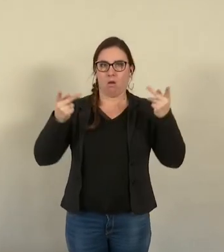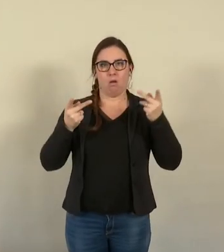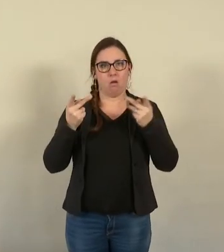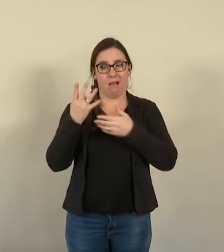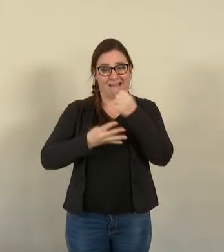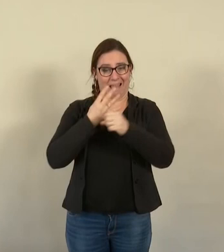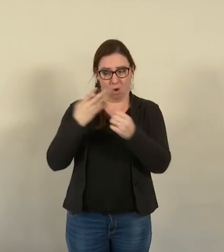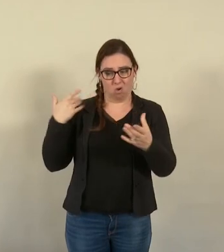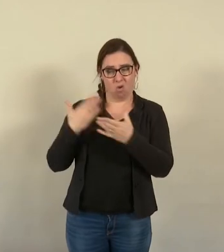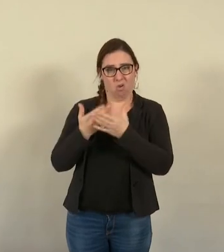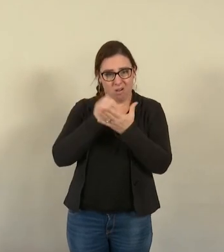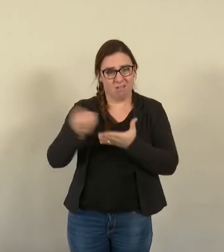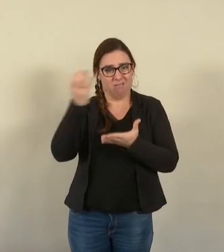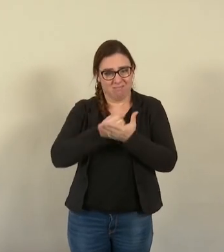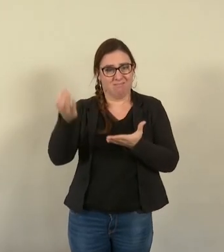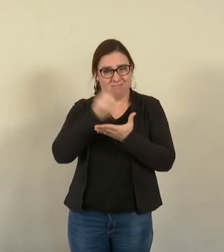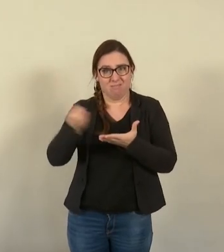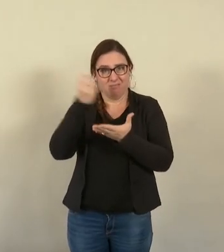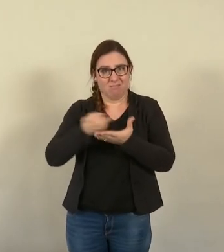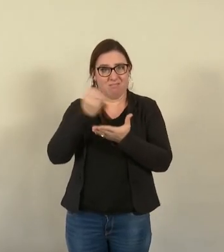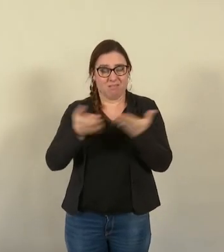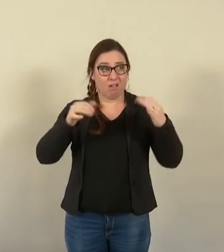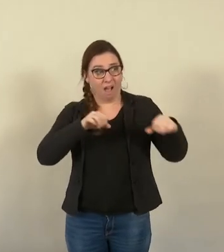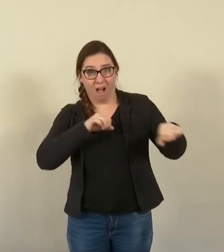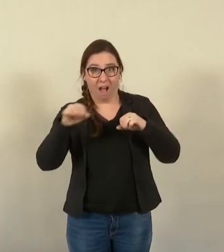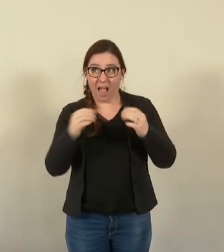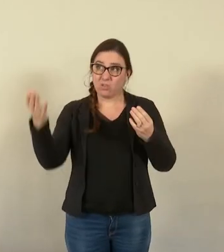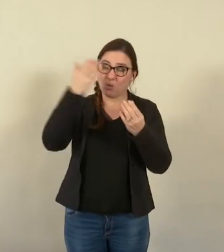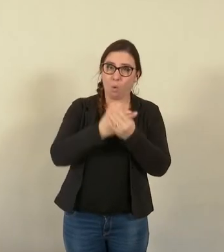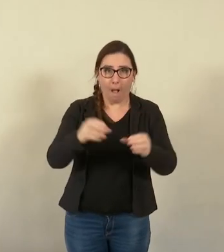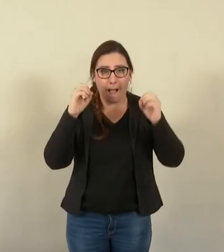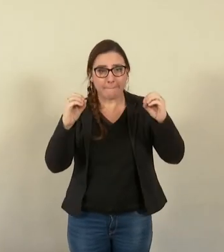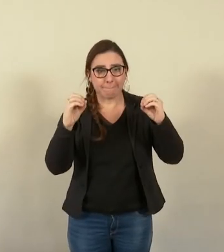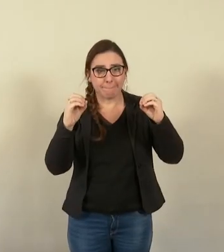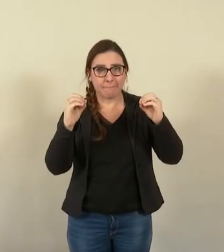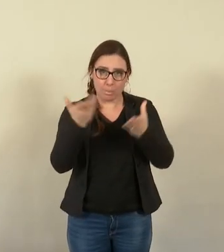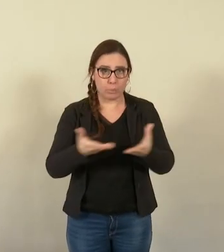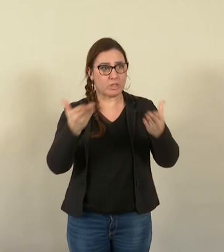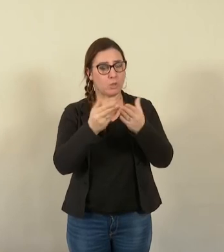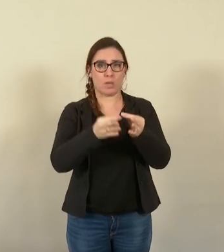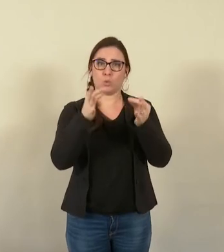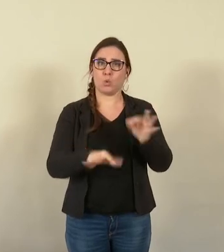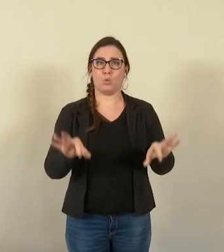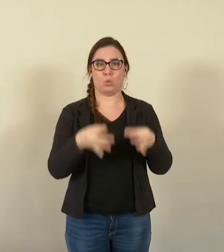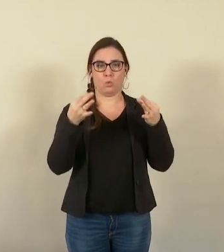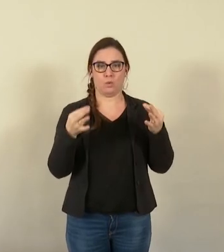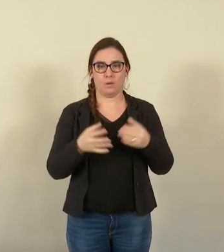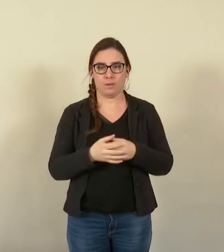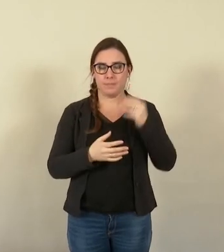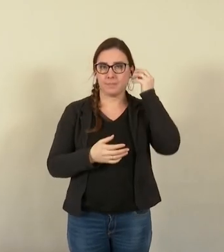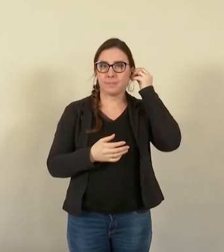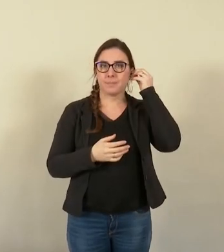dernières années aucune action tangible n'a été entreprise pour résoudre cette situation je n'insiste pas